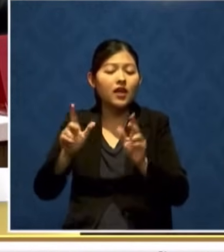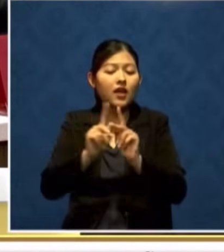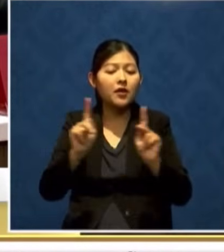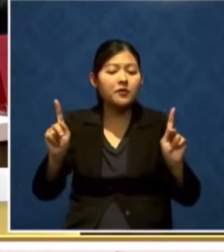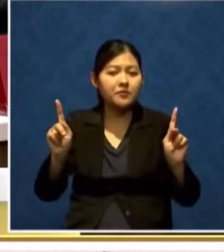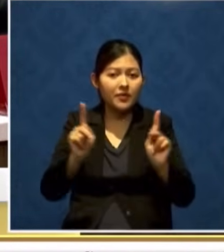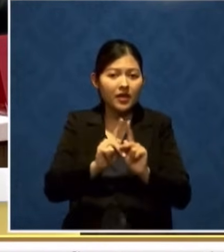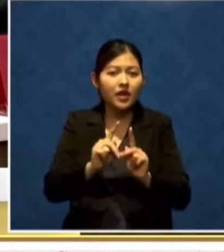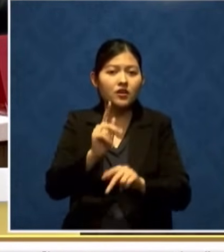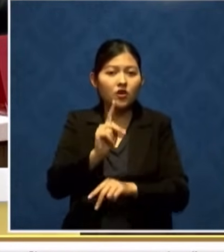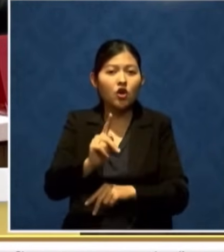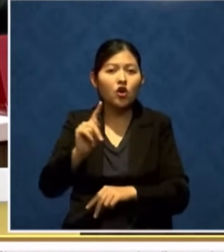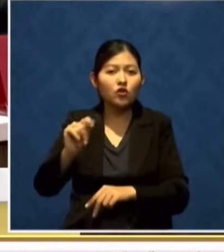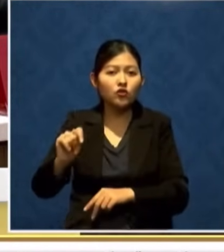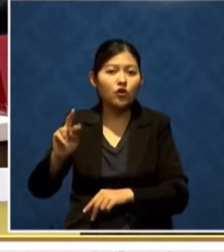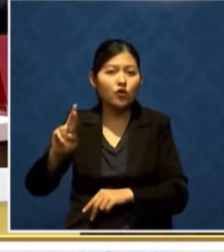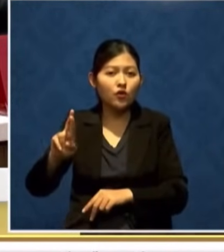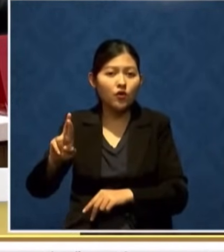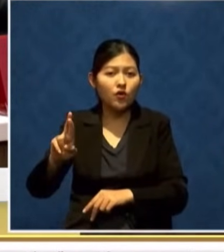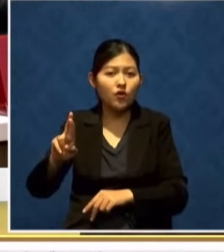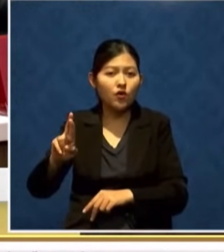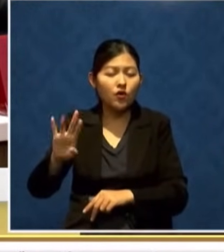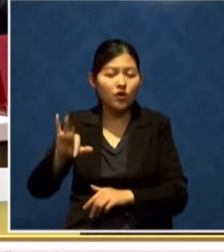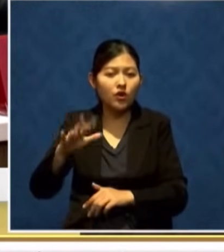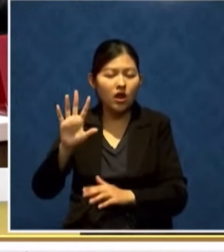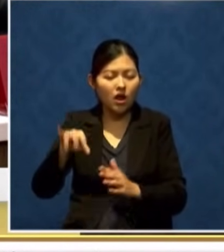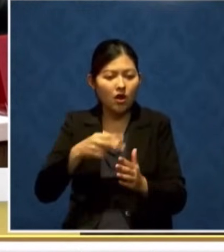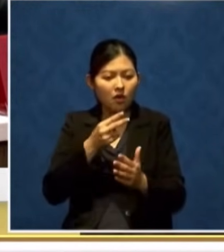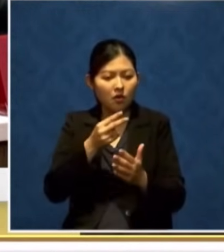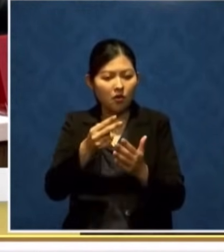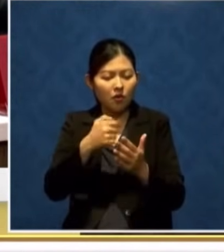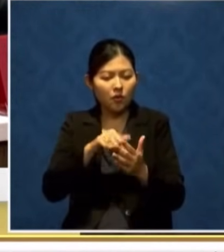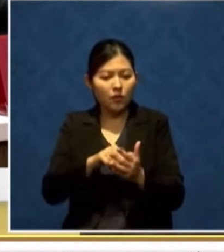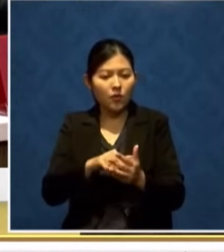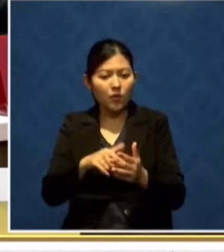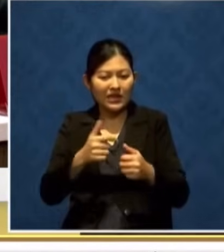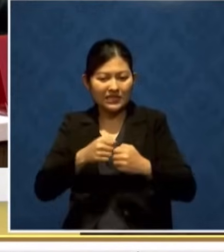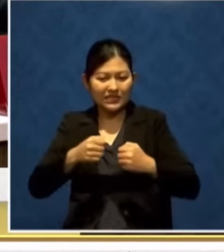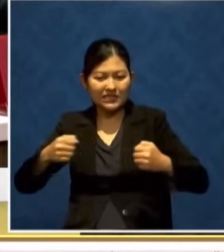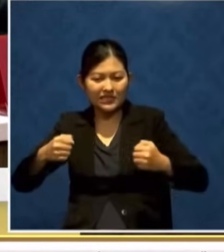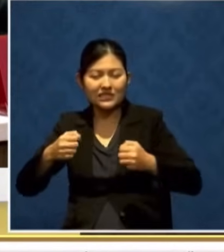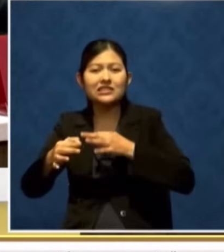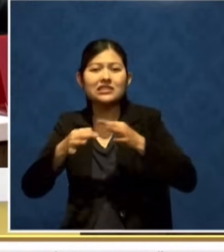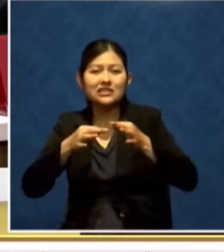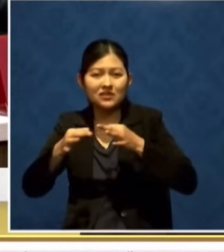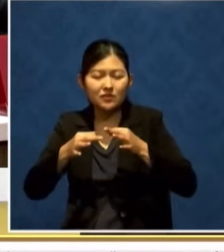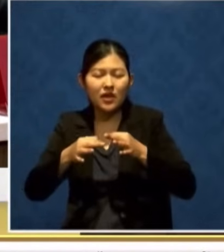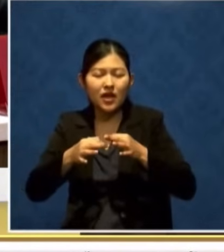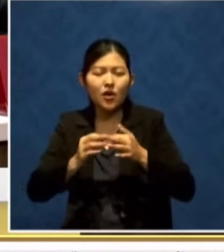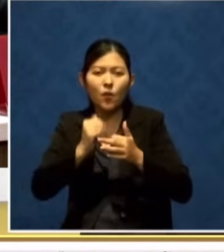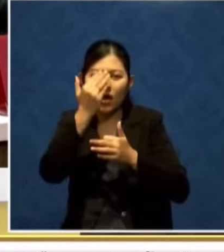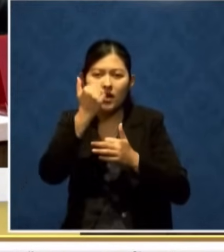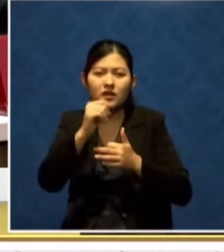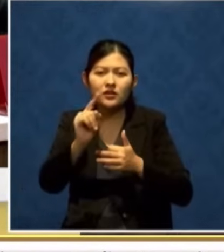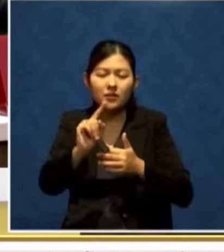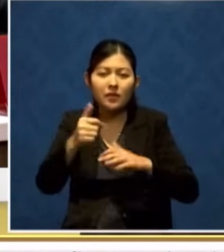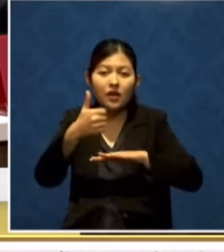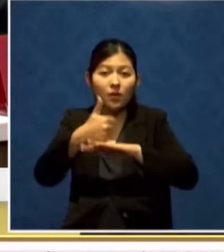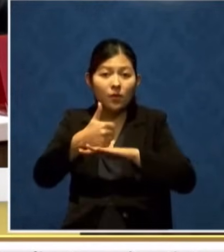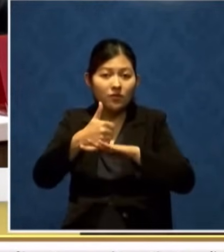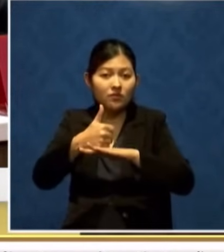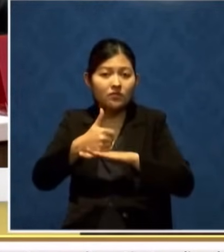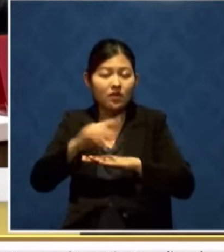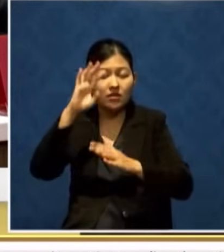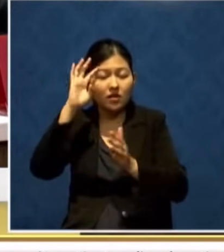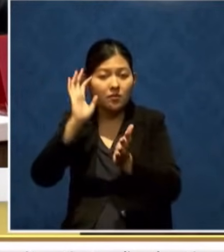กตรได้สนใจเรื่องนี้ขยายผลเรื่องนี้ว่าสิ่งที่นายตำรวจคนดังกล่าว